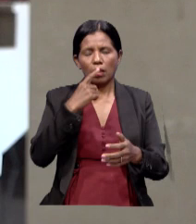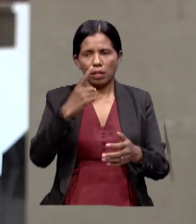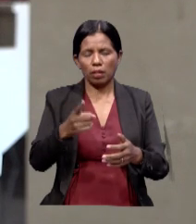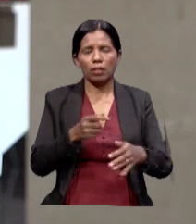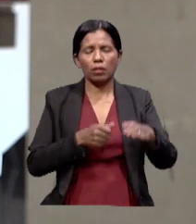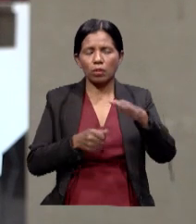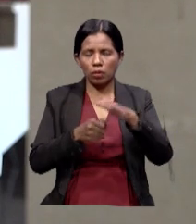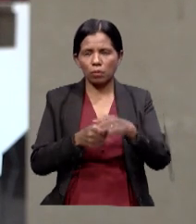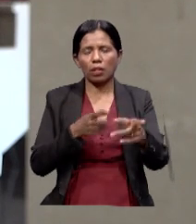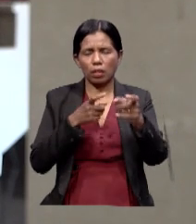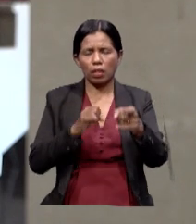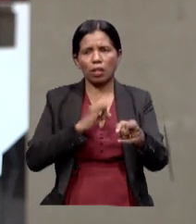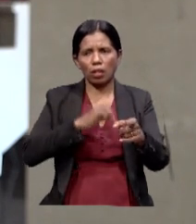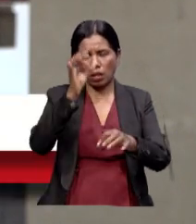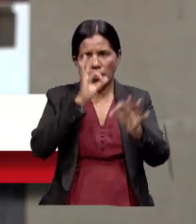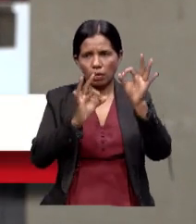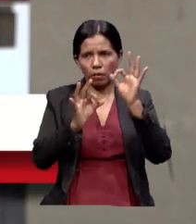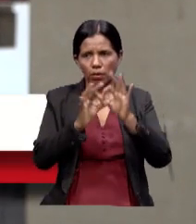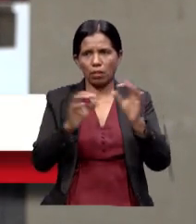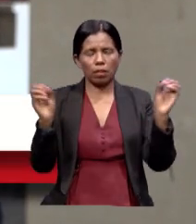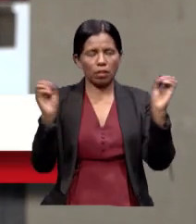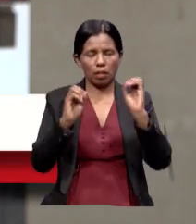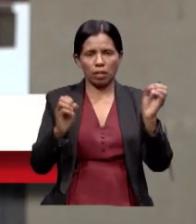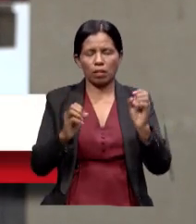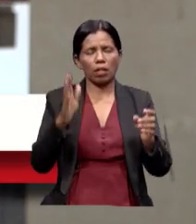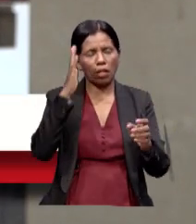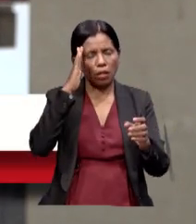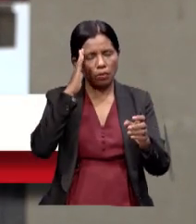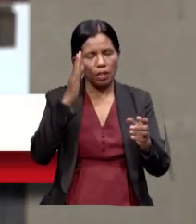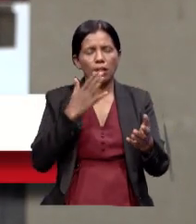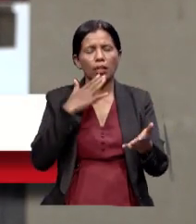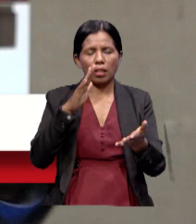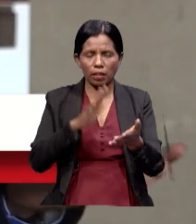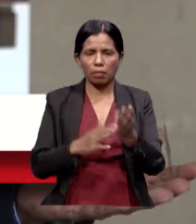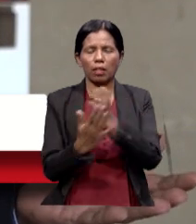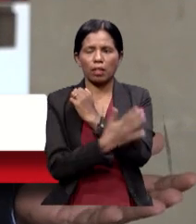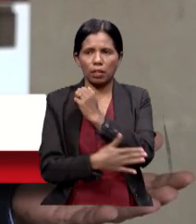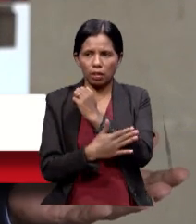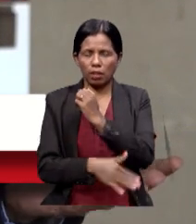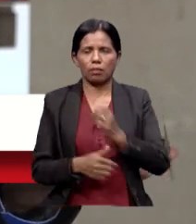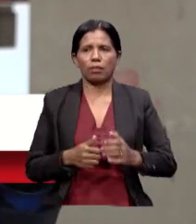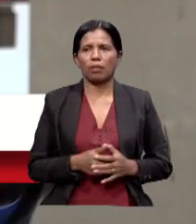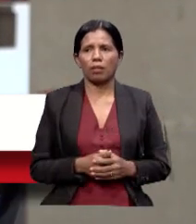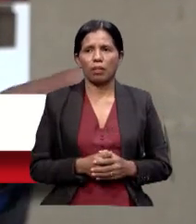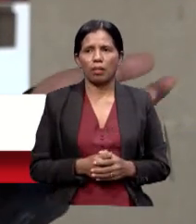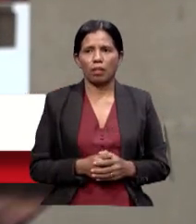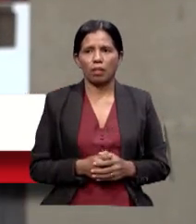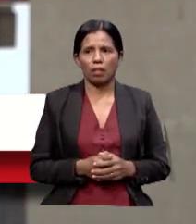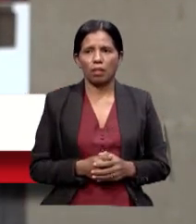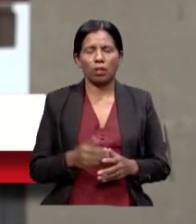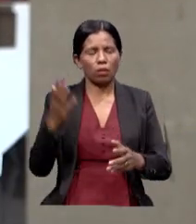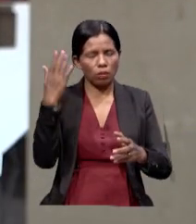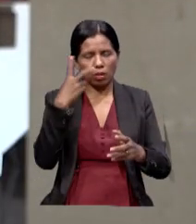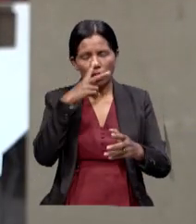kira. How fear kata longin lah intensa at berai itu nih. Nih ane hal ini ke naka. Uluk hari